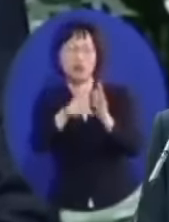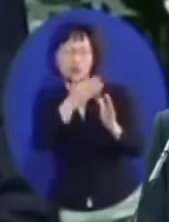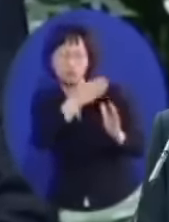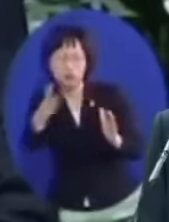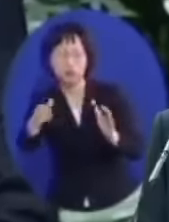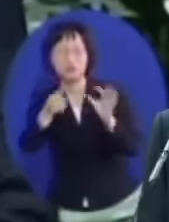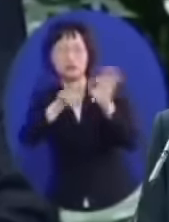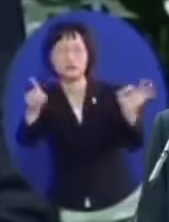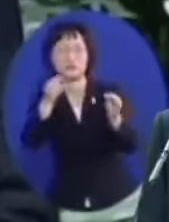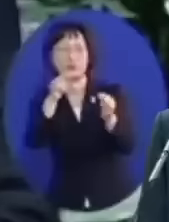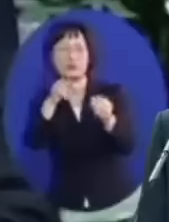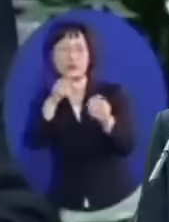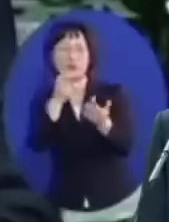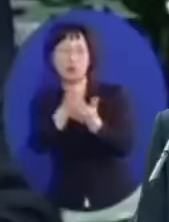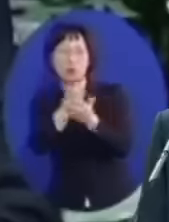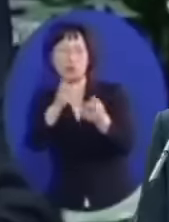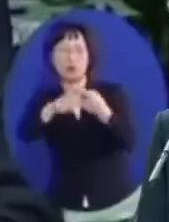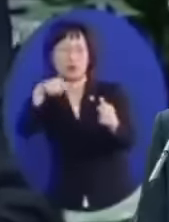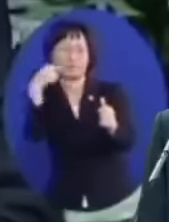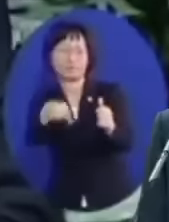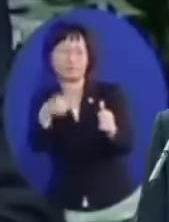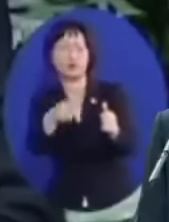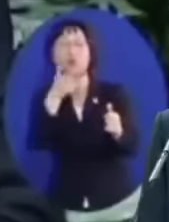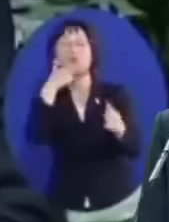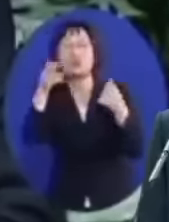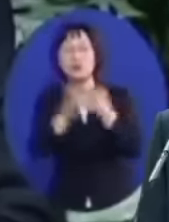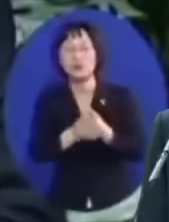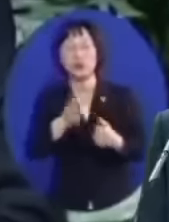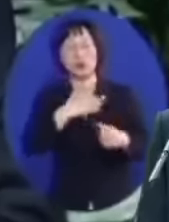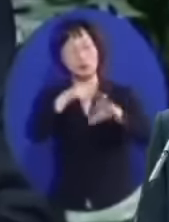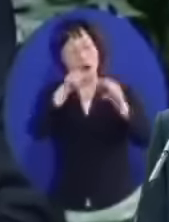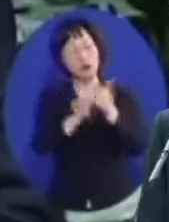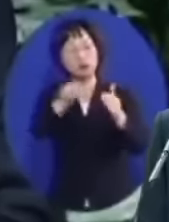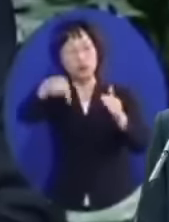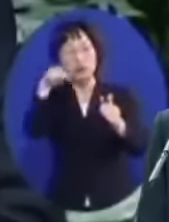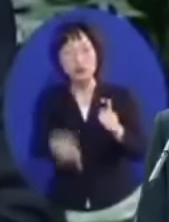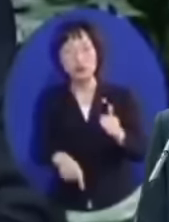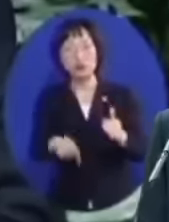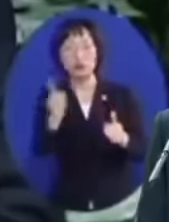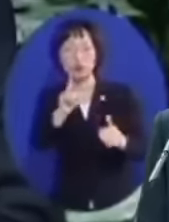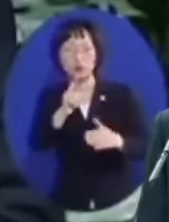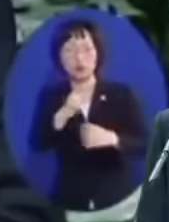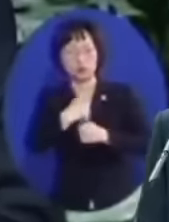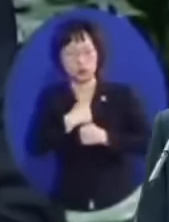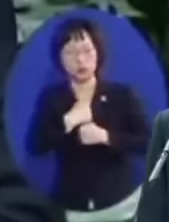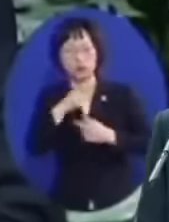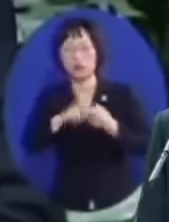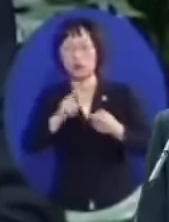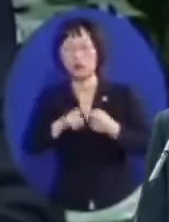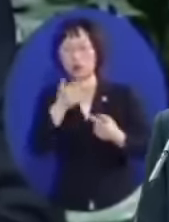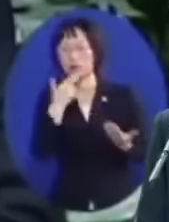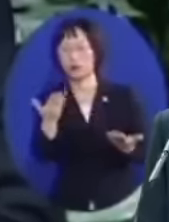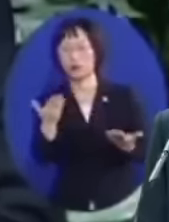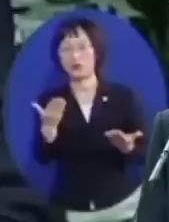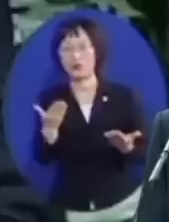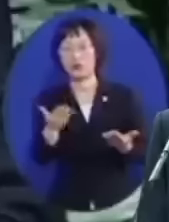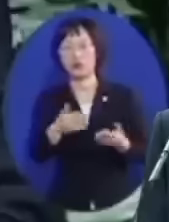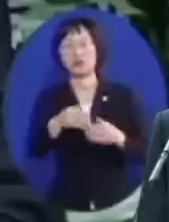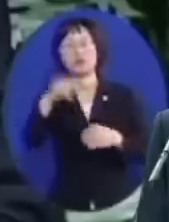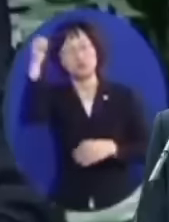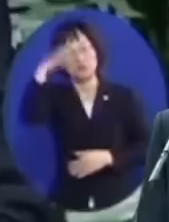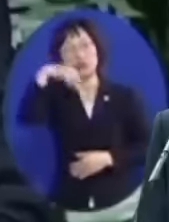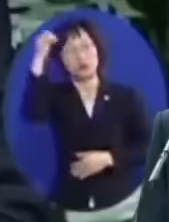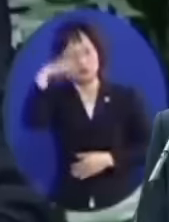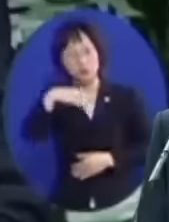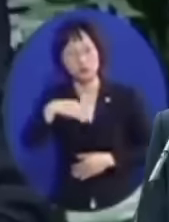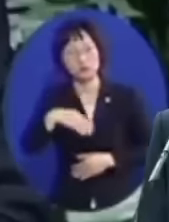때문인 것입니다. 마음에 내가 살아야 될 중심적인 계명이 없습니다. 바람 부는 대로 물결 지는